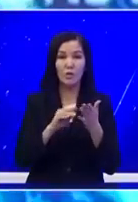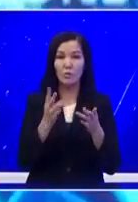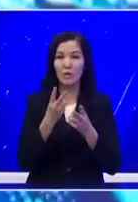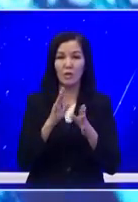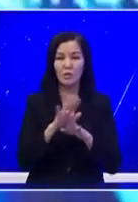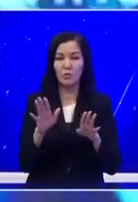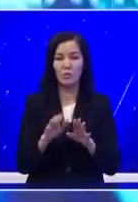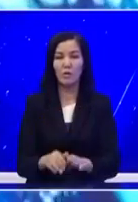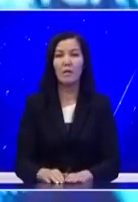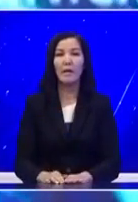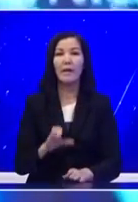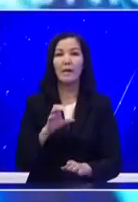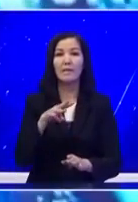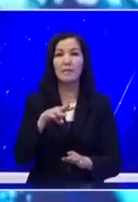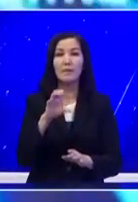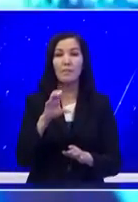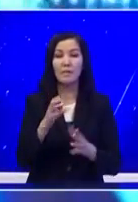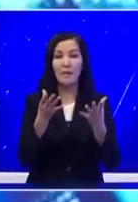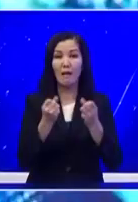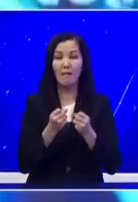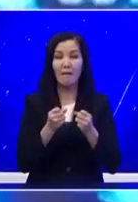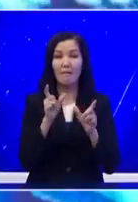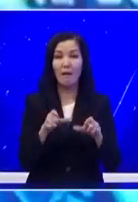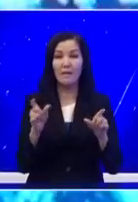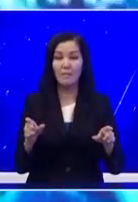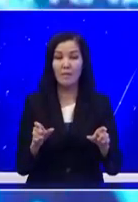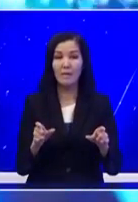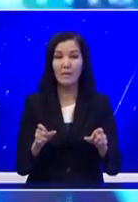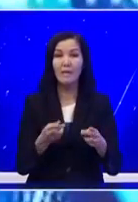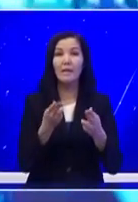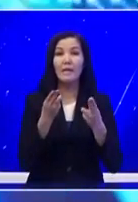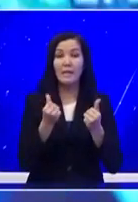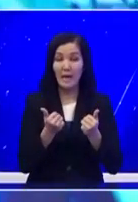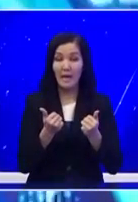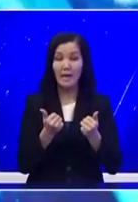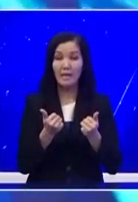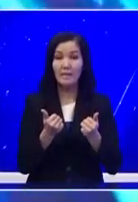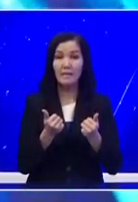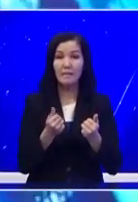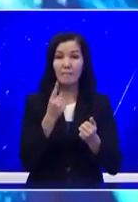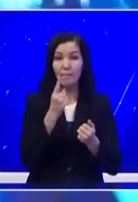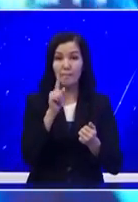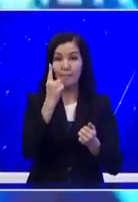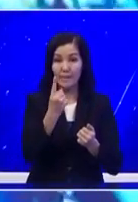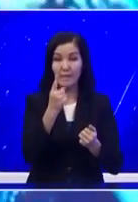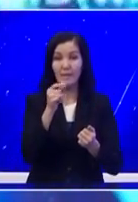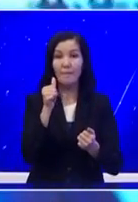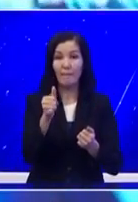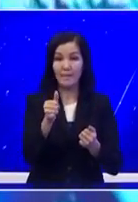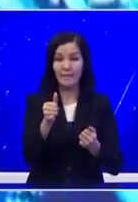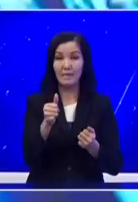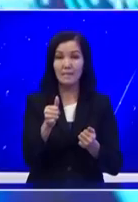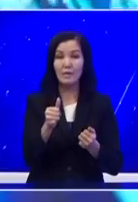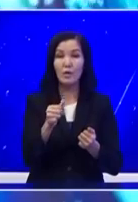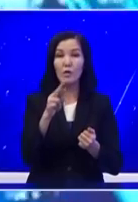СМС алған кісілер бүгін, егер сіздер сөжерге ия деп растап бірді басқан болсаңыз, ертең жұма